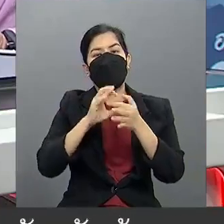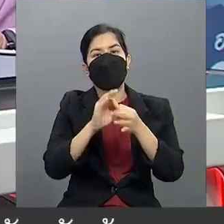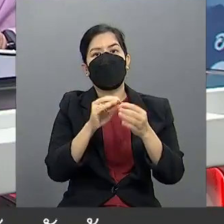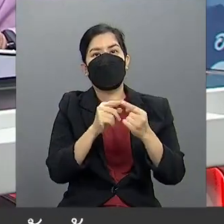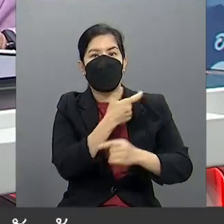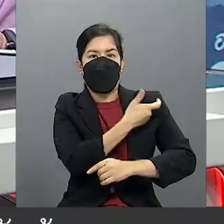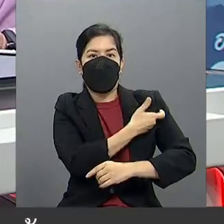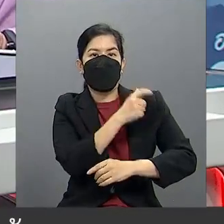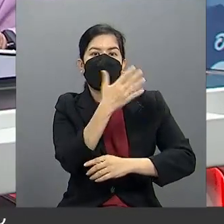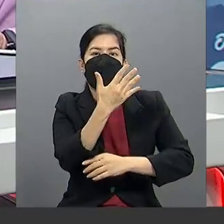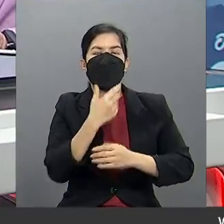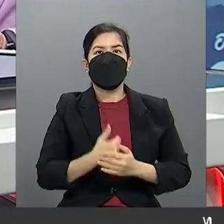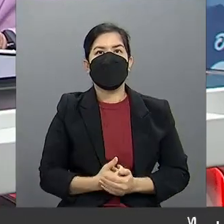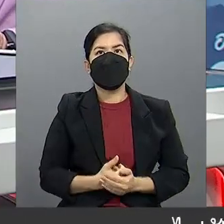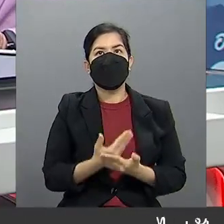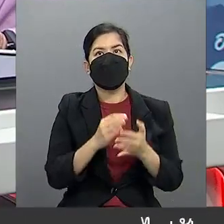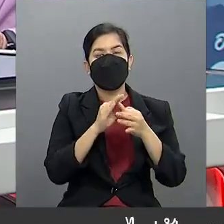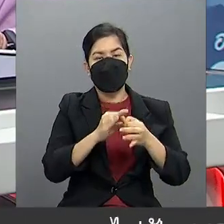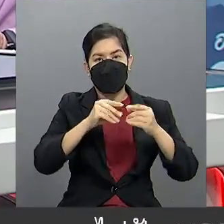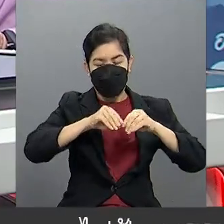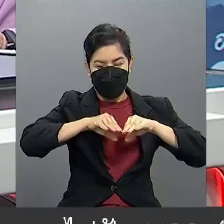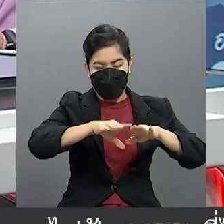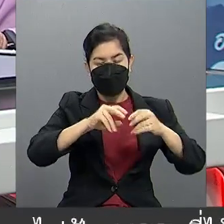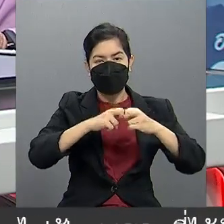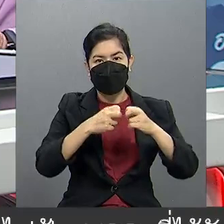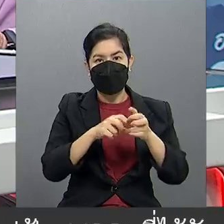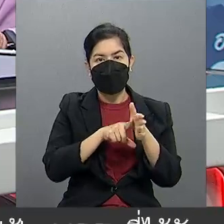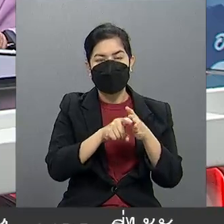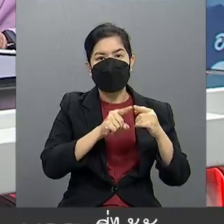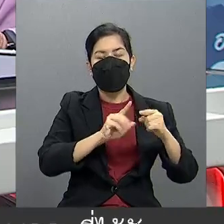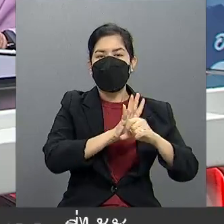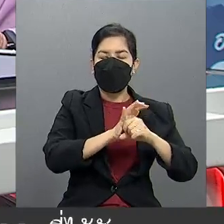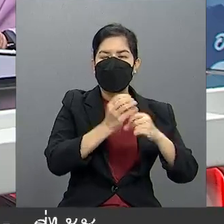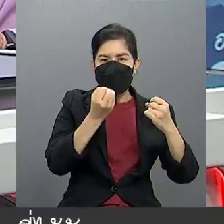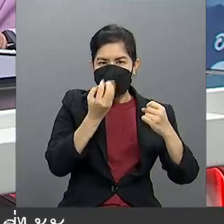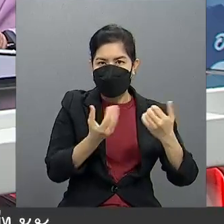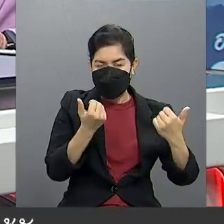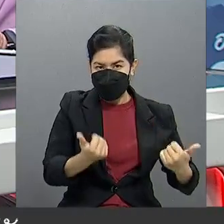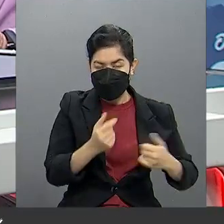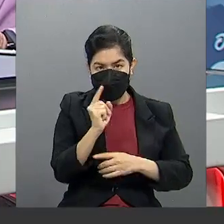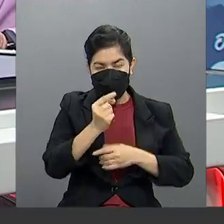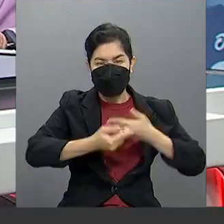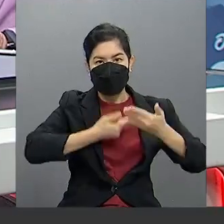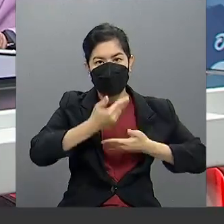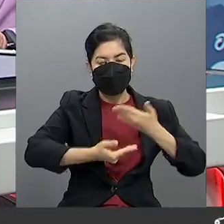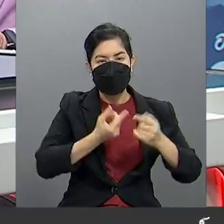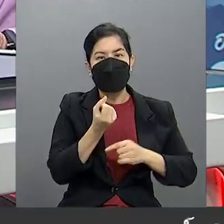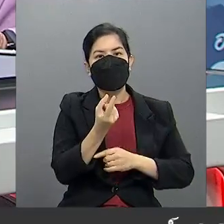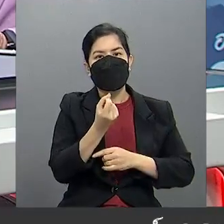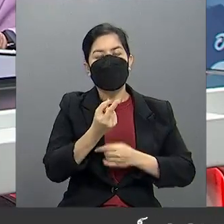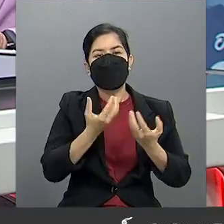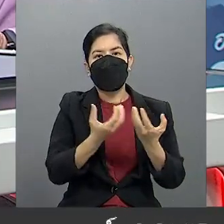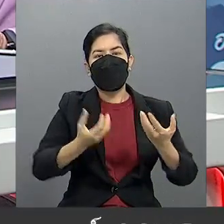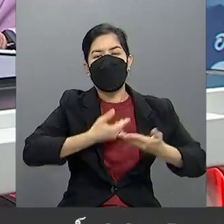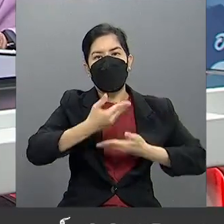สถานที่เสี่ยงที่มักเกิดการแพร่ระบาดโควิด -19 ก็คือตลาดสดนะคะกรมอนามัยก็เข้าไปสำรวจตลาดสดบางแห่งก็พบว่าไม่มีความเข้มงว